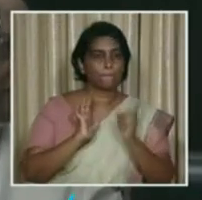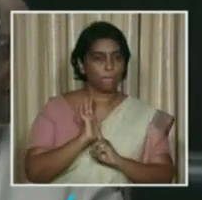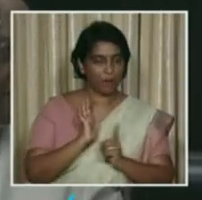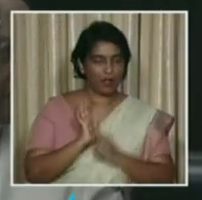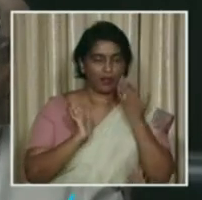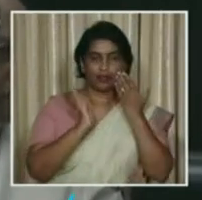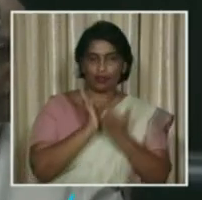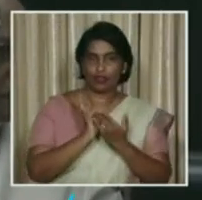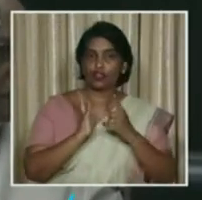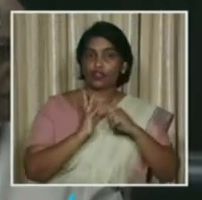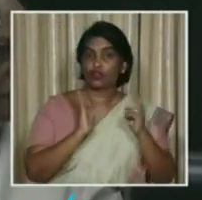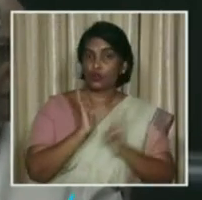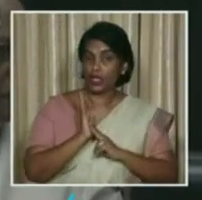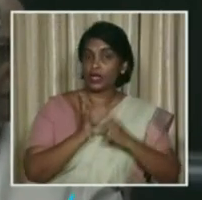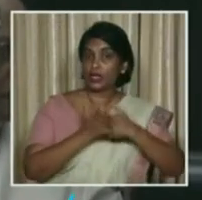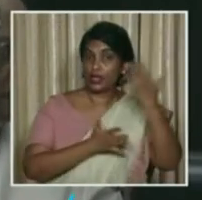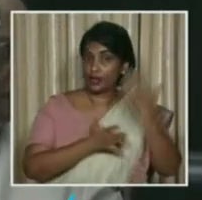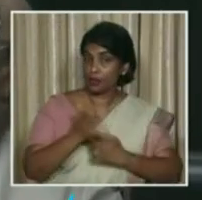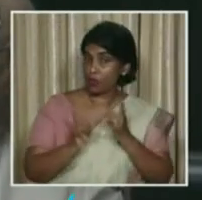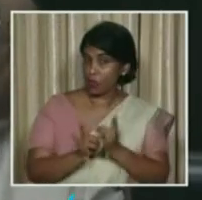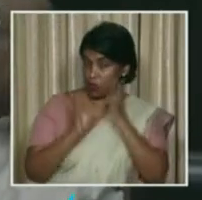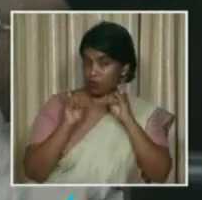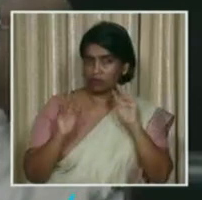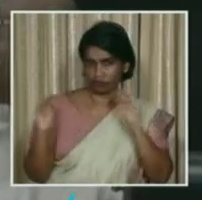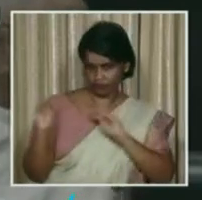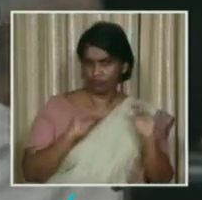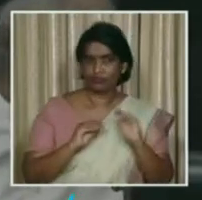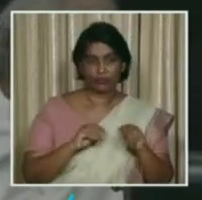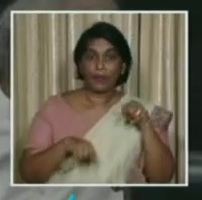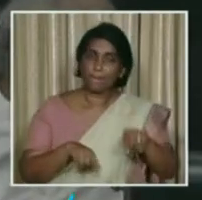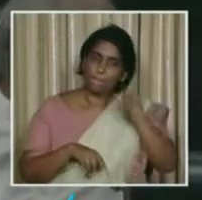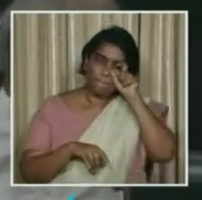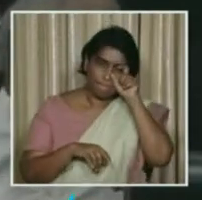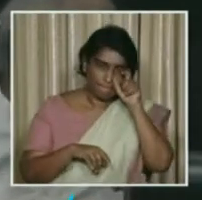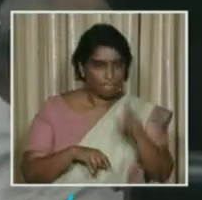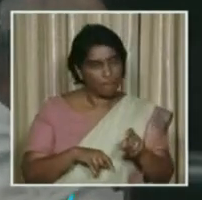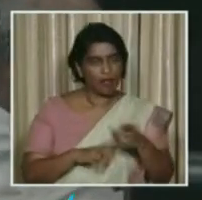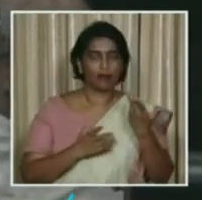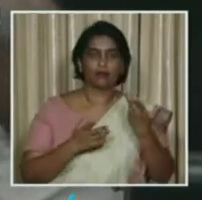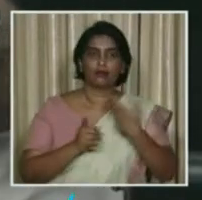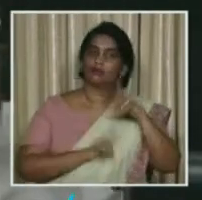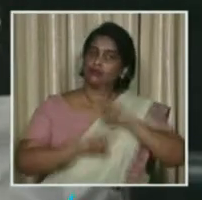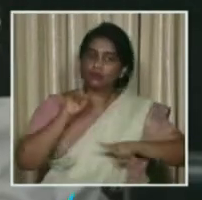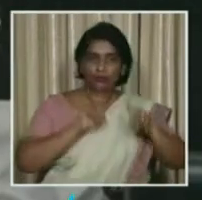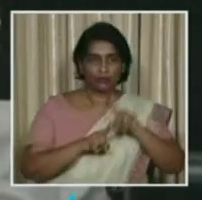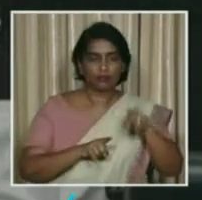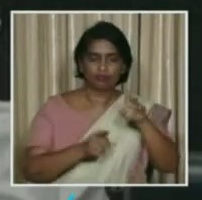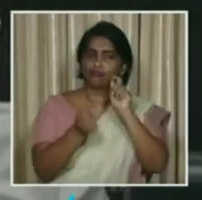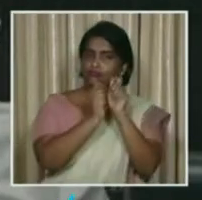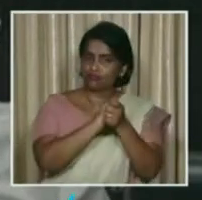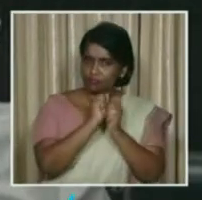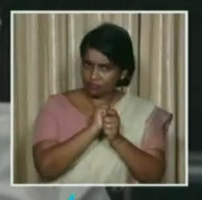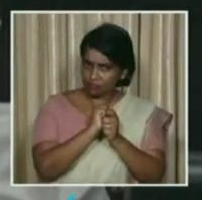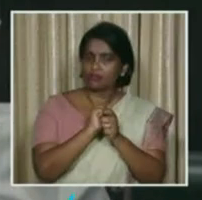ඒක එක්සත් ජාතීන්ගේ ප්‍රඥප්තියට හා සමානද නැද්ද කියලා මෙතන බලලා ඒ ගැන සාකච්ඡා කළා. ඔබට සංශෝධන තියෙනවා